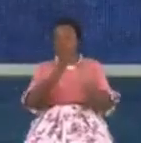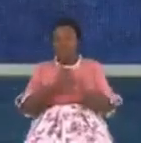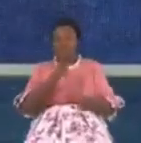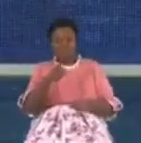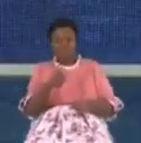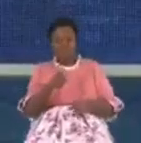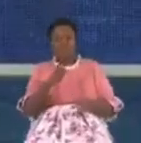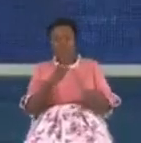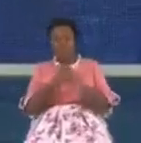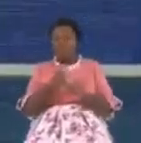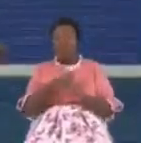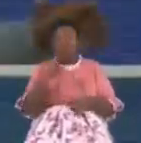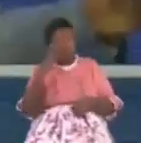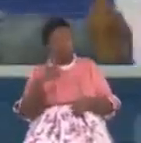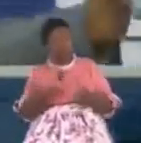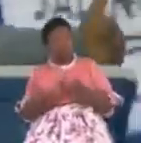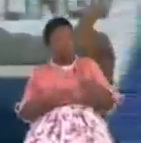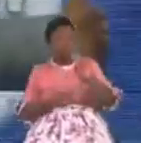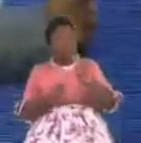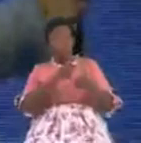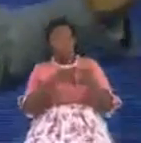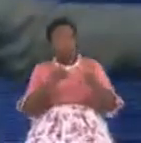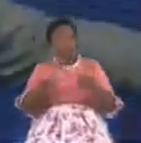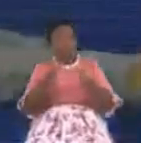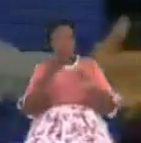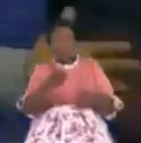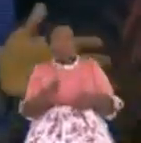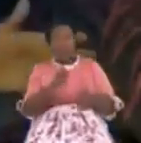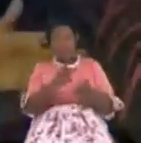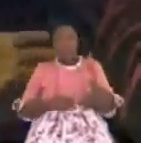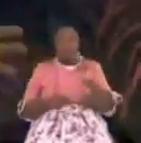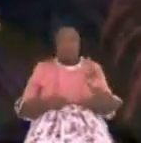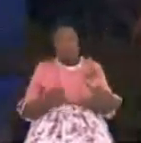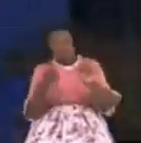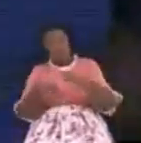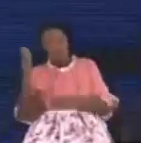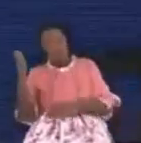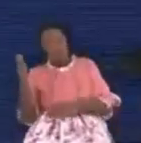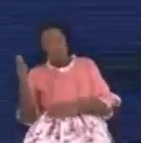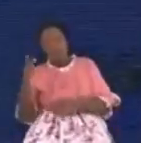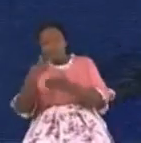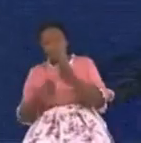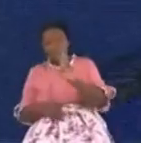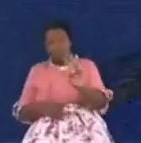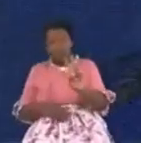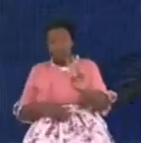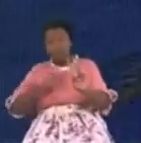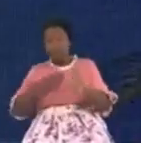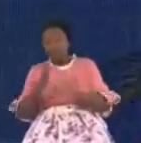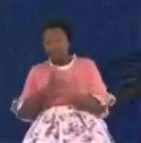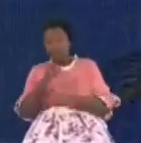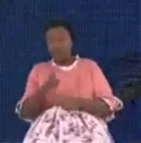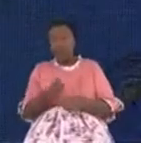ga-anara gị. Ị hụla akụkụ abụọ n'ebe ahụ? Nke mbụ, si n'etiti ha pụta. Nke abụọ, aga m anara